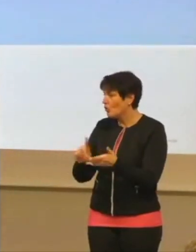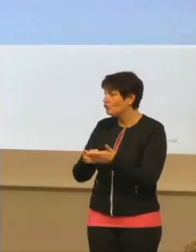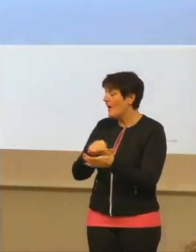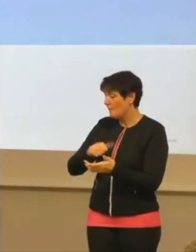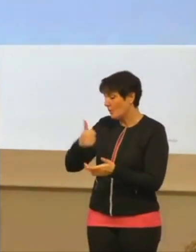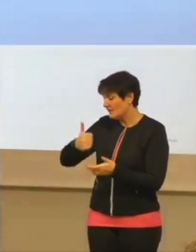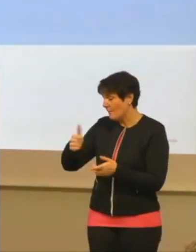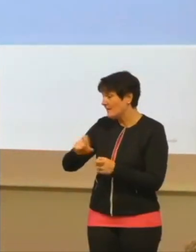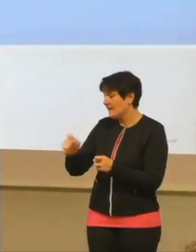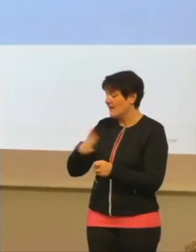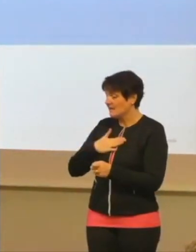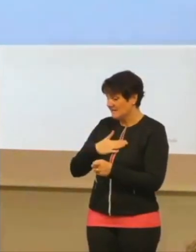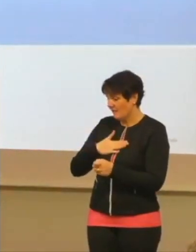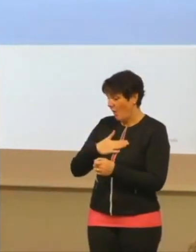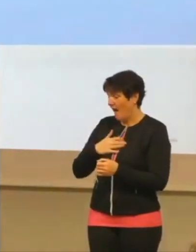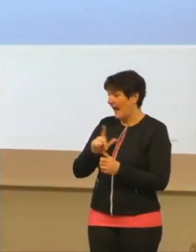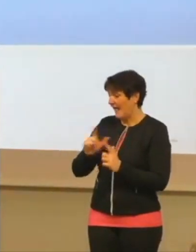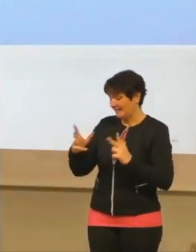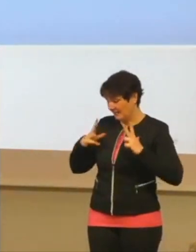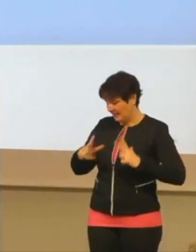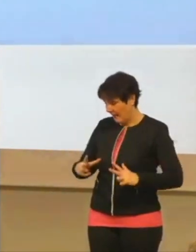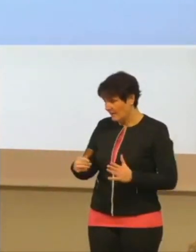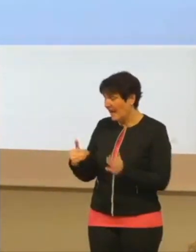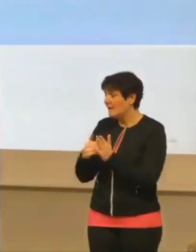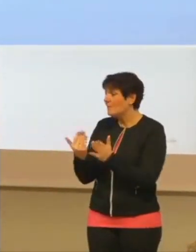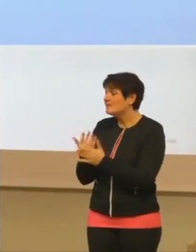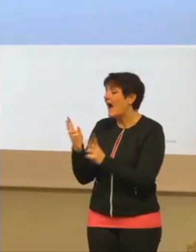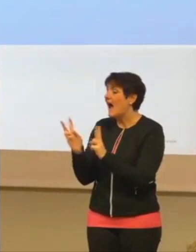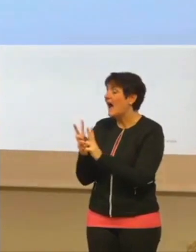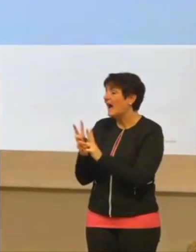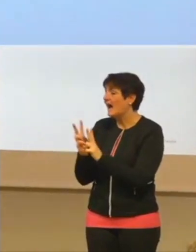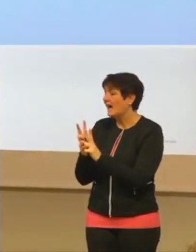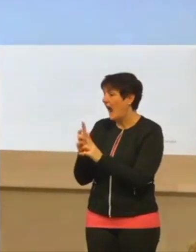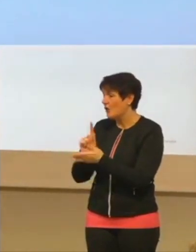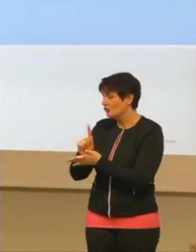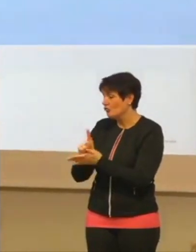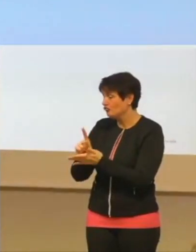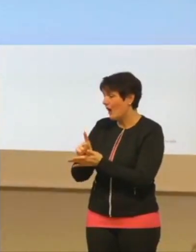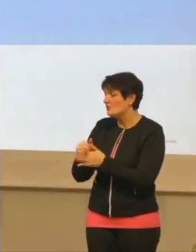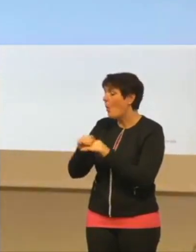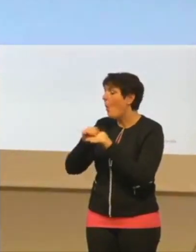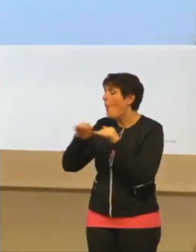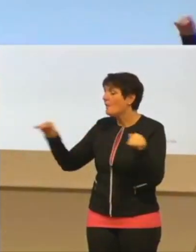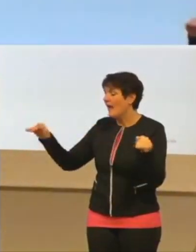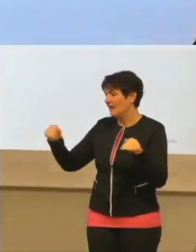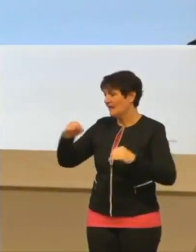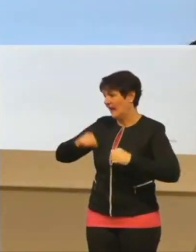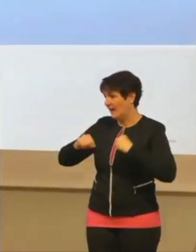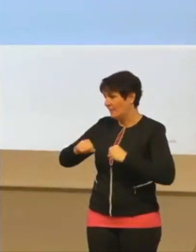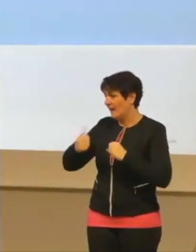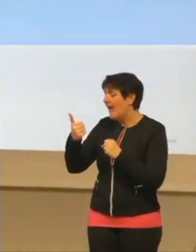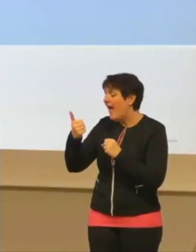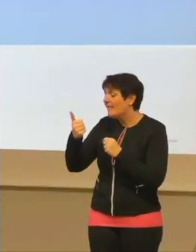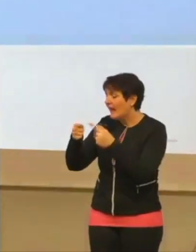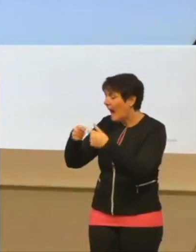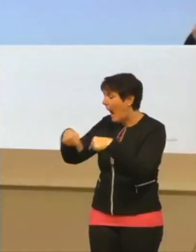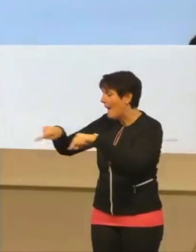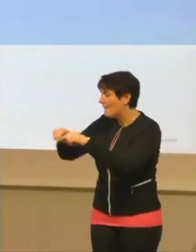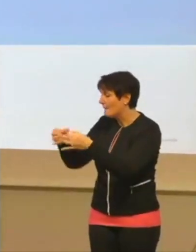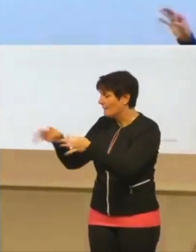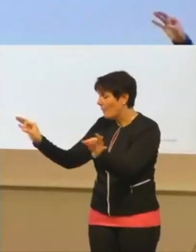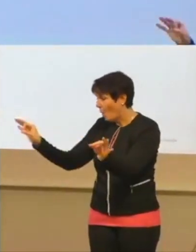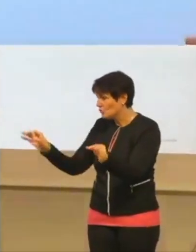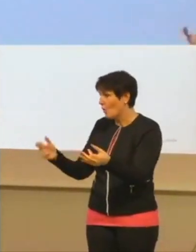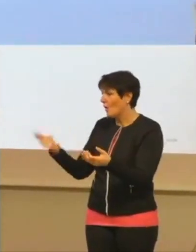posamezniku zaradi njegovega hudega nemira potrebno za krajši čas omejiti možnost gibanja zunaj enega prostora ali